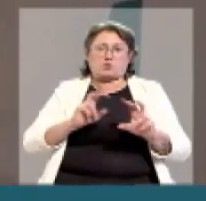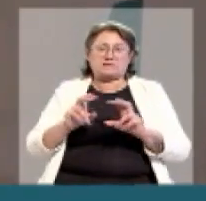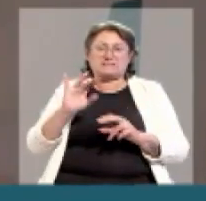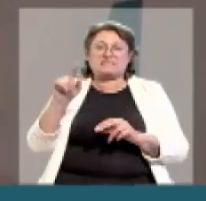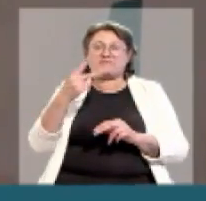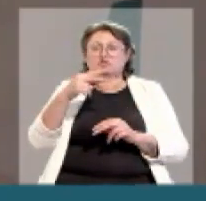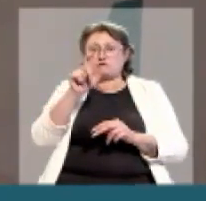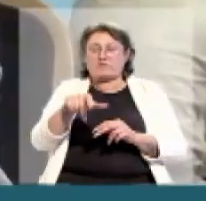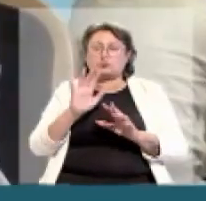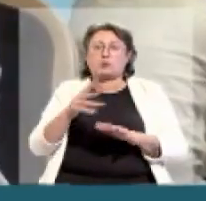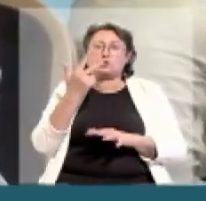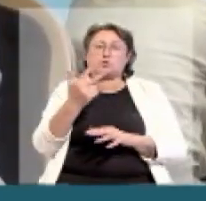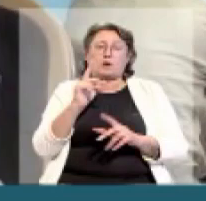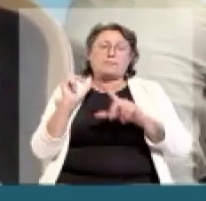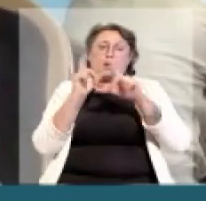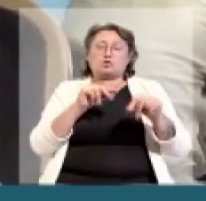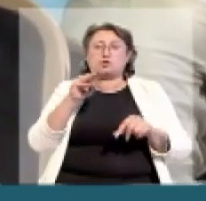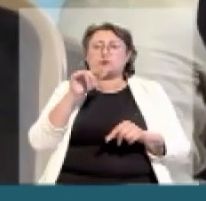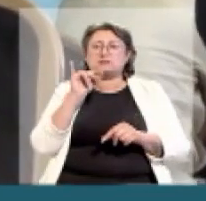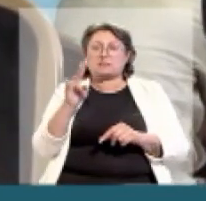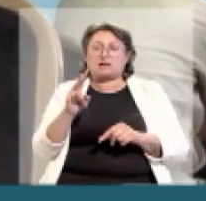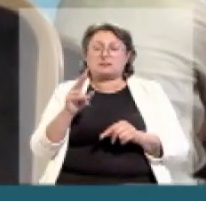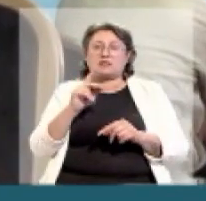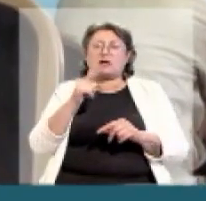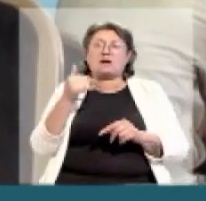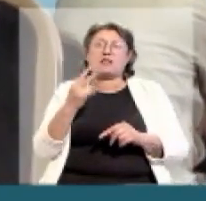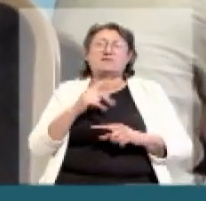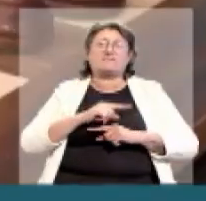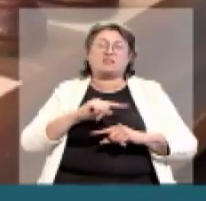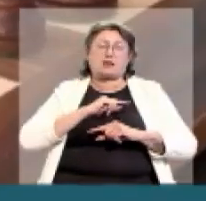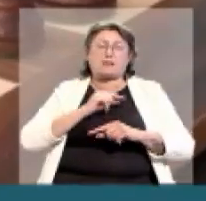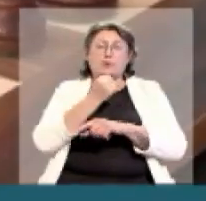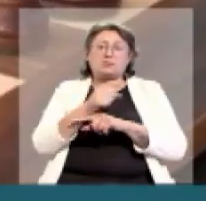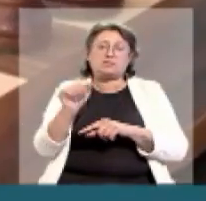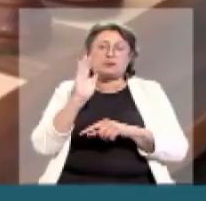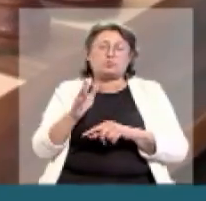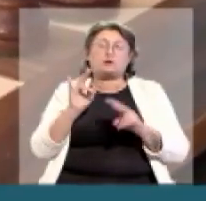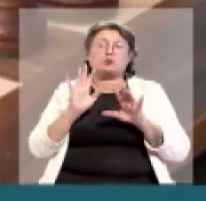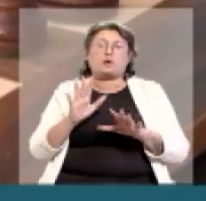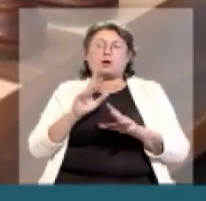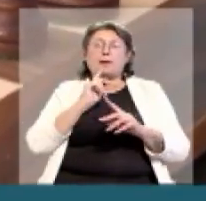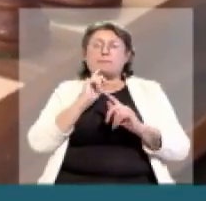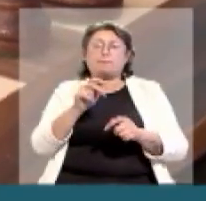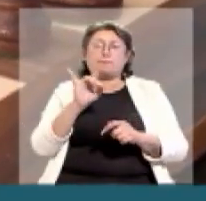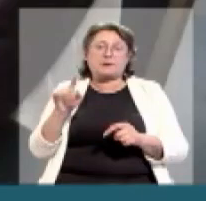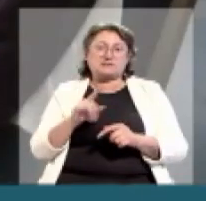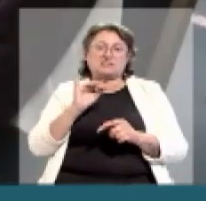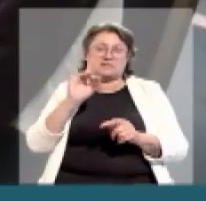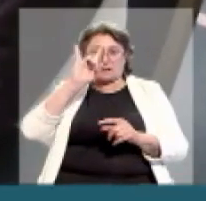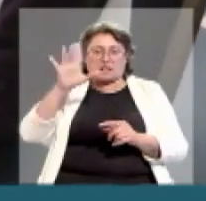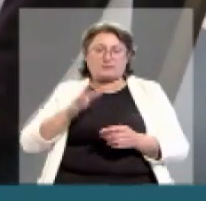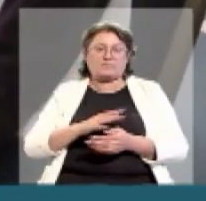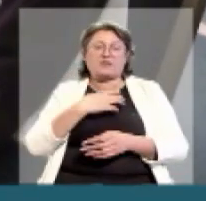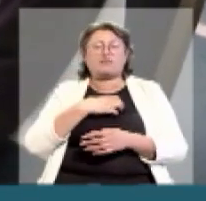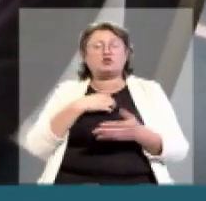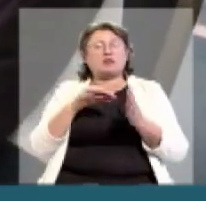Из 20 человек только трое поедут в Туркестан на гранд-финал. Победители будут ждать не только щедрые призы, но и слава.